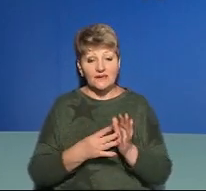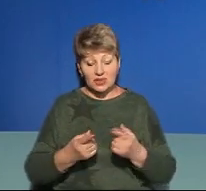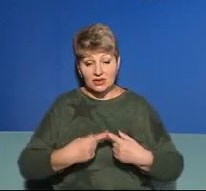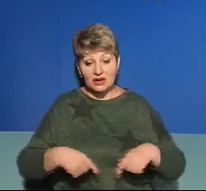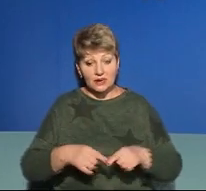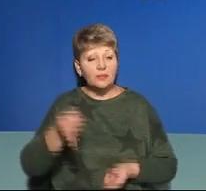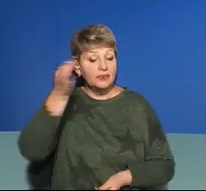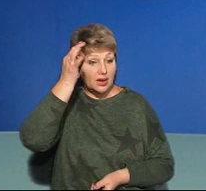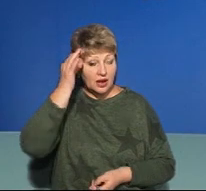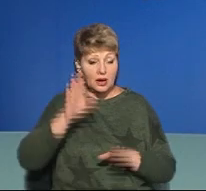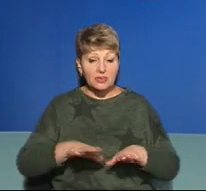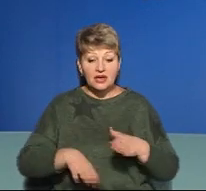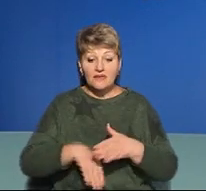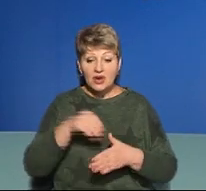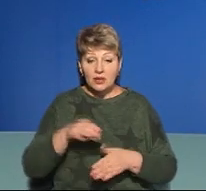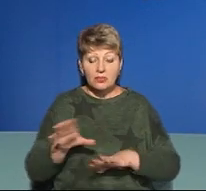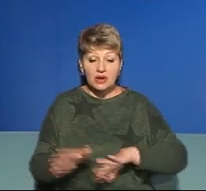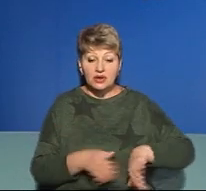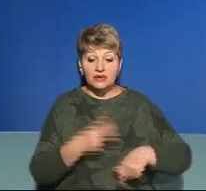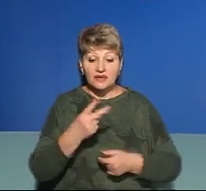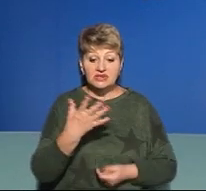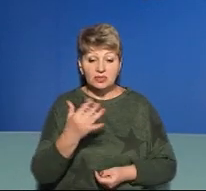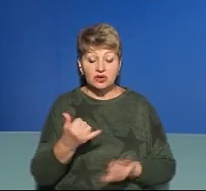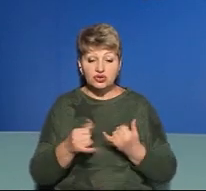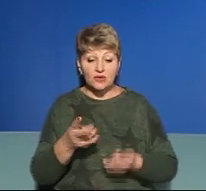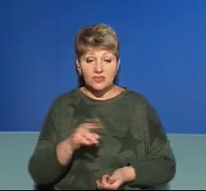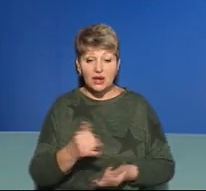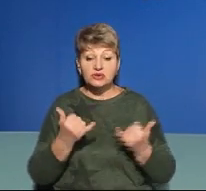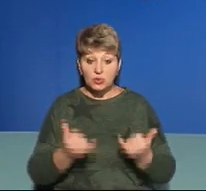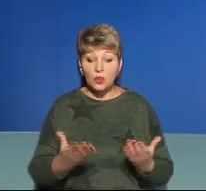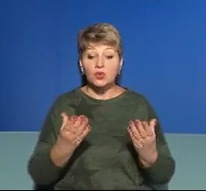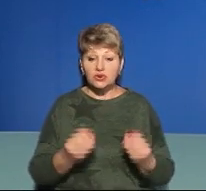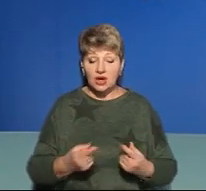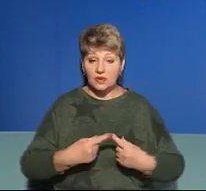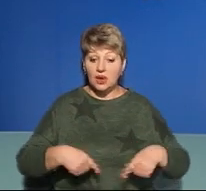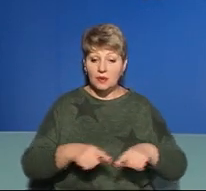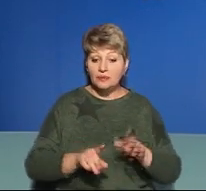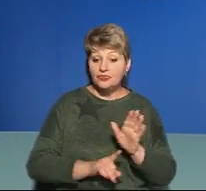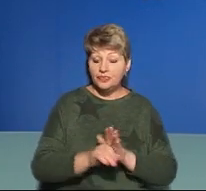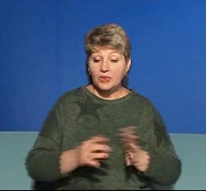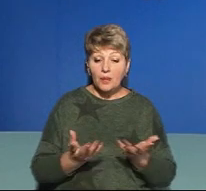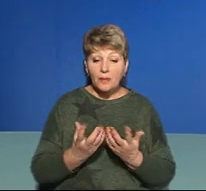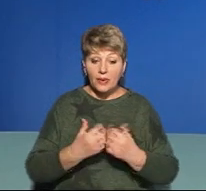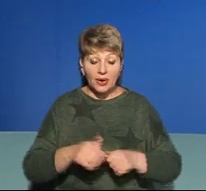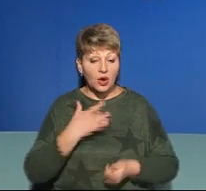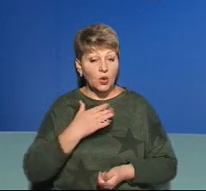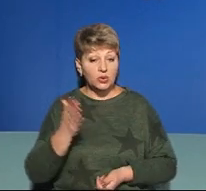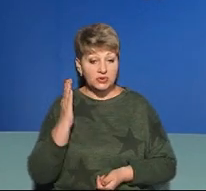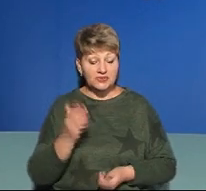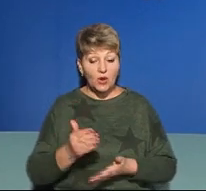дільниць. Нагадаємо, місцеві вибори відбулися 25 жовтня. Цього ж дня на дільницях розпочався підрахунок